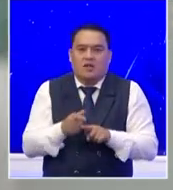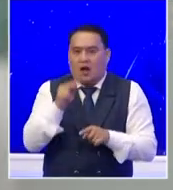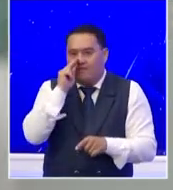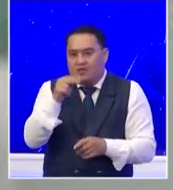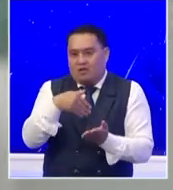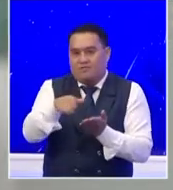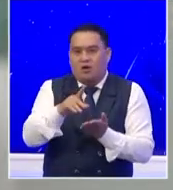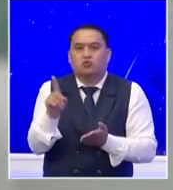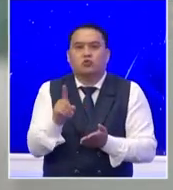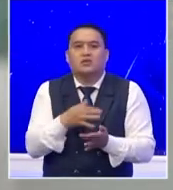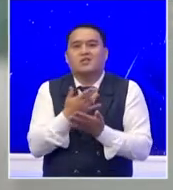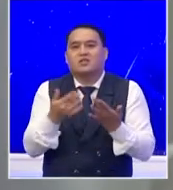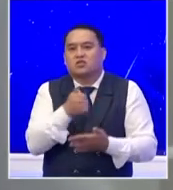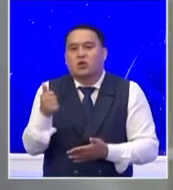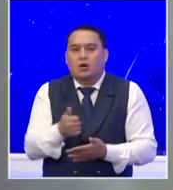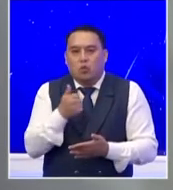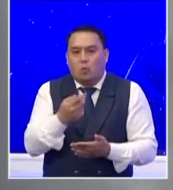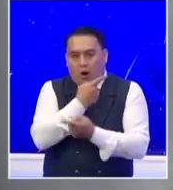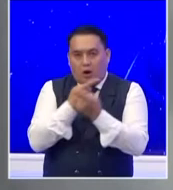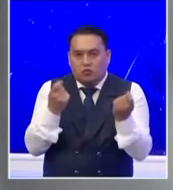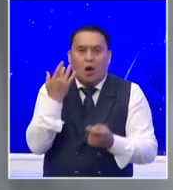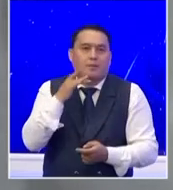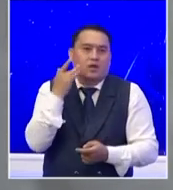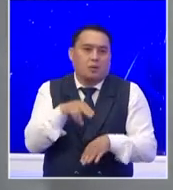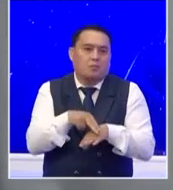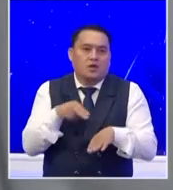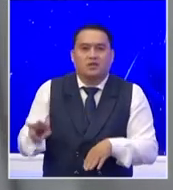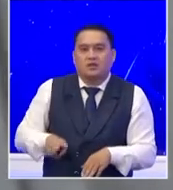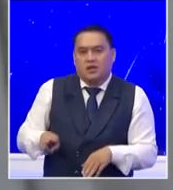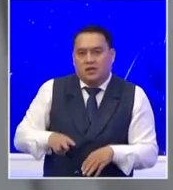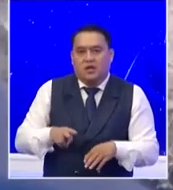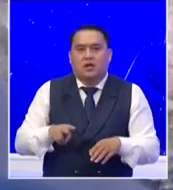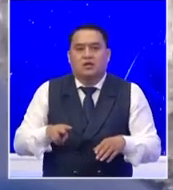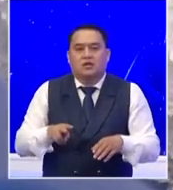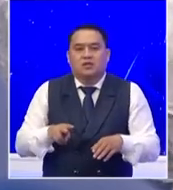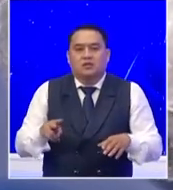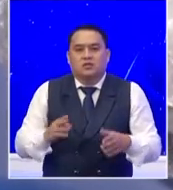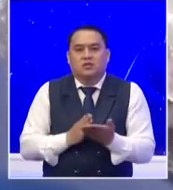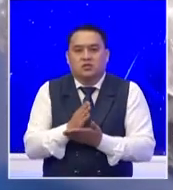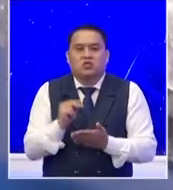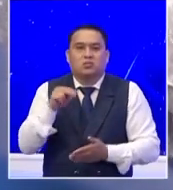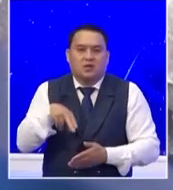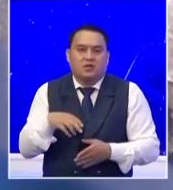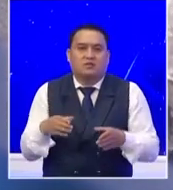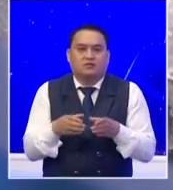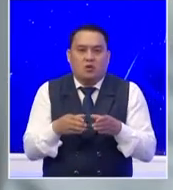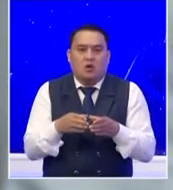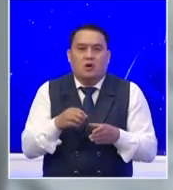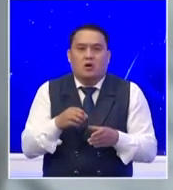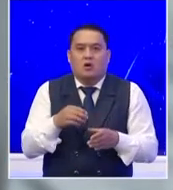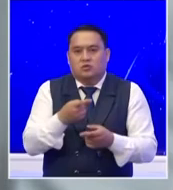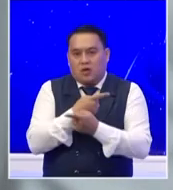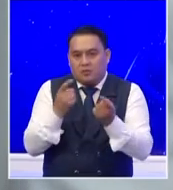обвинения отверг. Спустя несколько часов после публикации американских правоохранителей директор Департамента чрезвычайных ситуаций ВОЗ Майкл